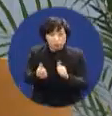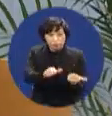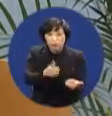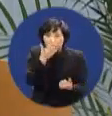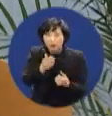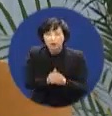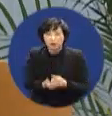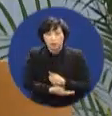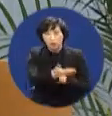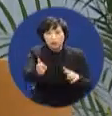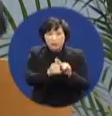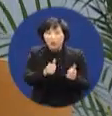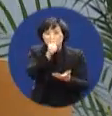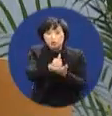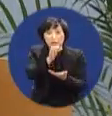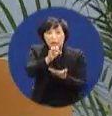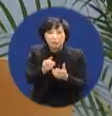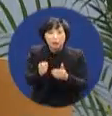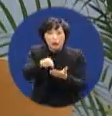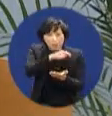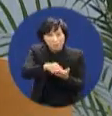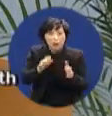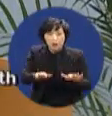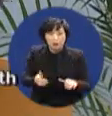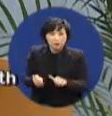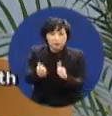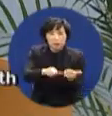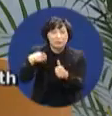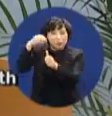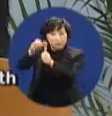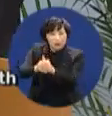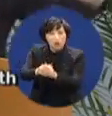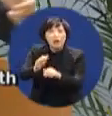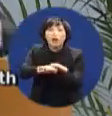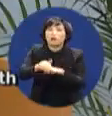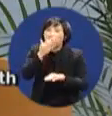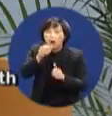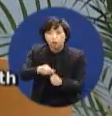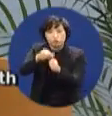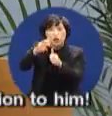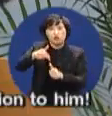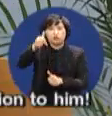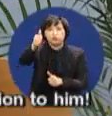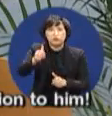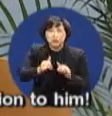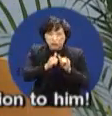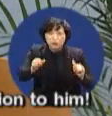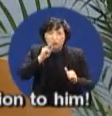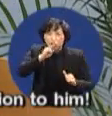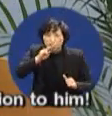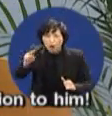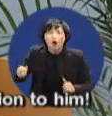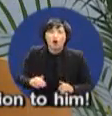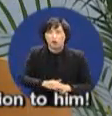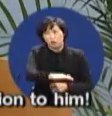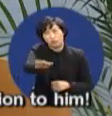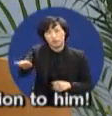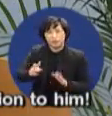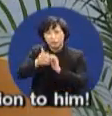갚아서 사망을 당함으로 해결하고 너희를 구원하실 구세주다. 인류여 주목하라.